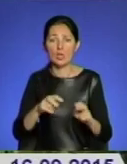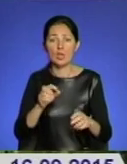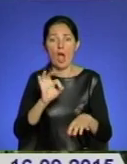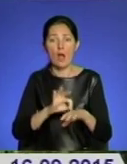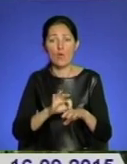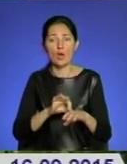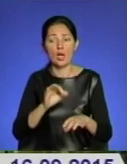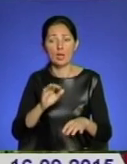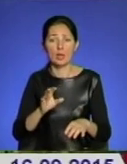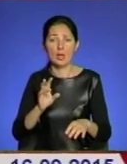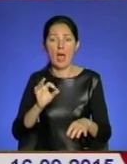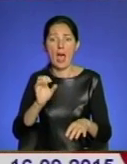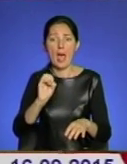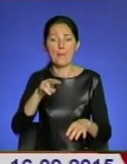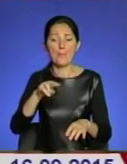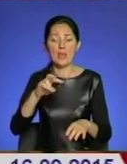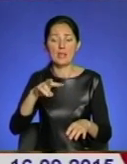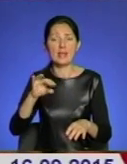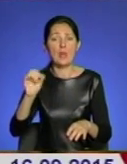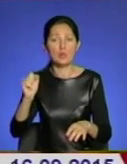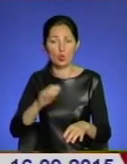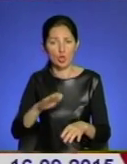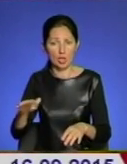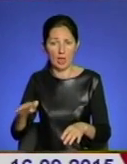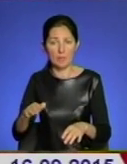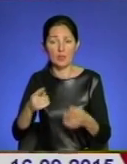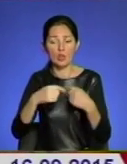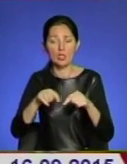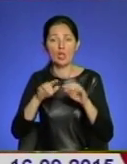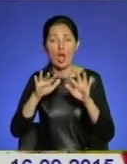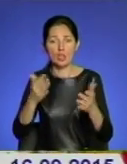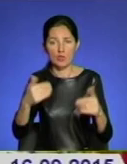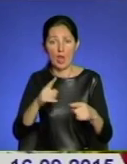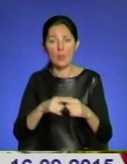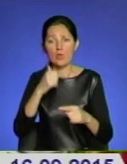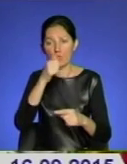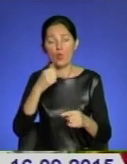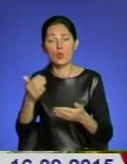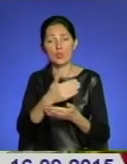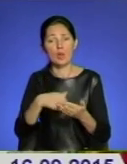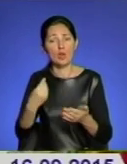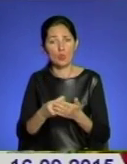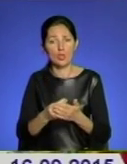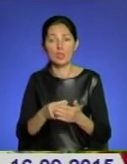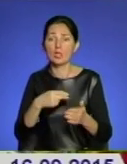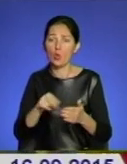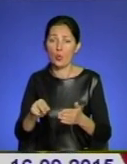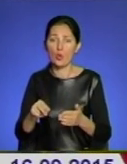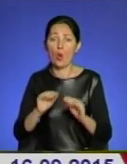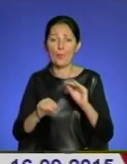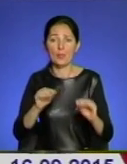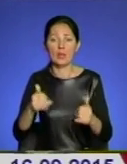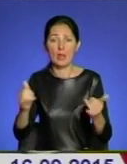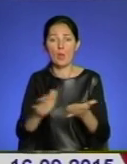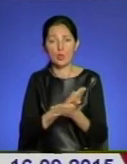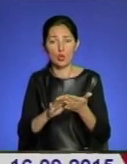Найсильніші спрямовують свої сили на добрі справи. Організатори акції вже півроку збирають кошти на придбання медичного обладнання для